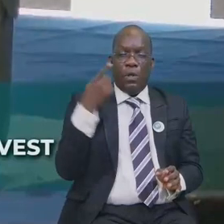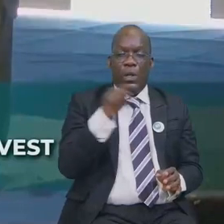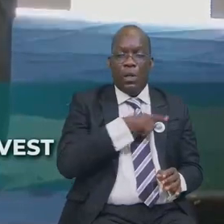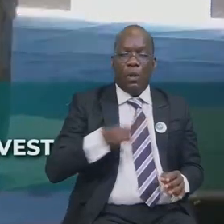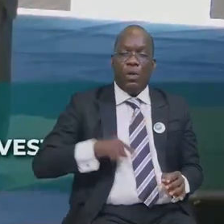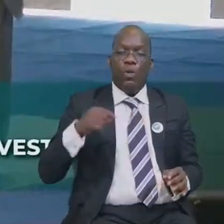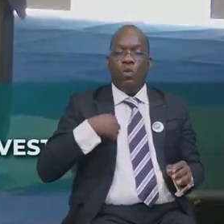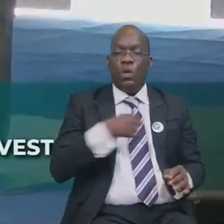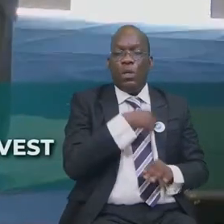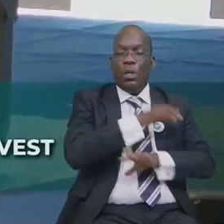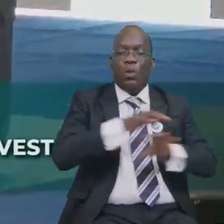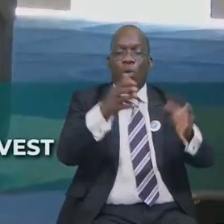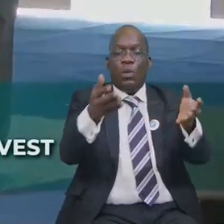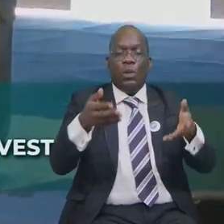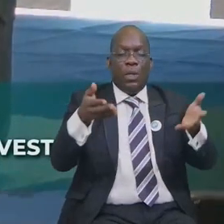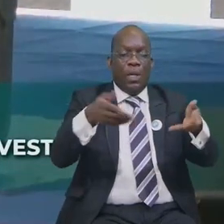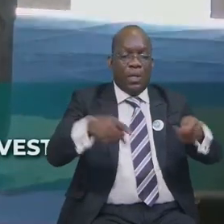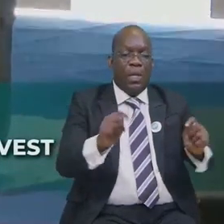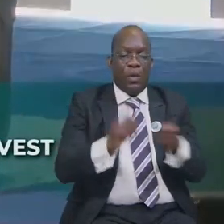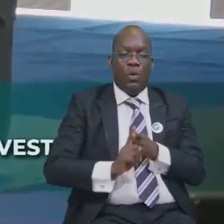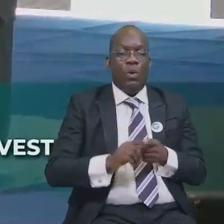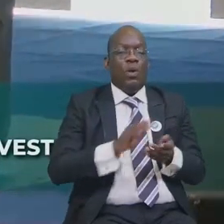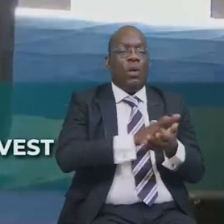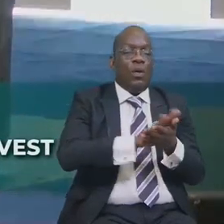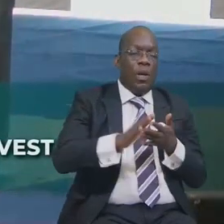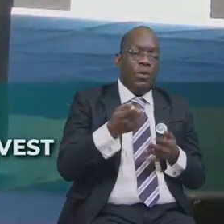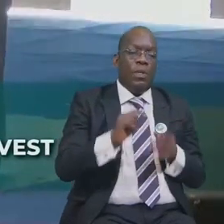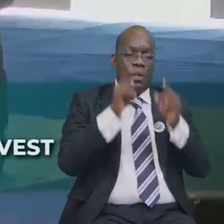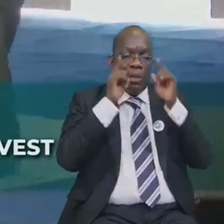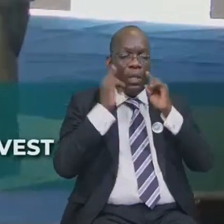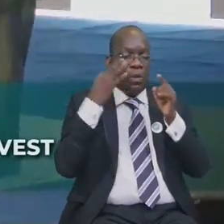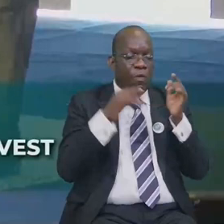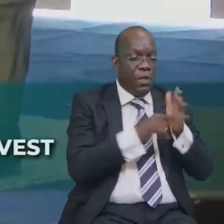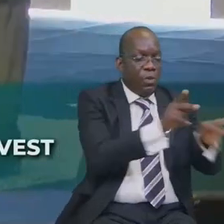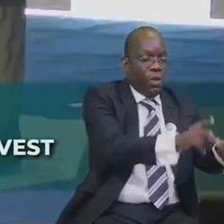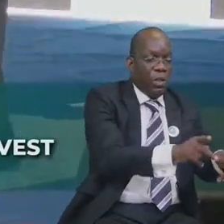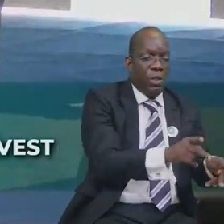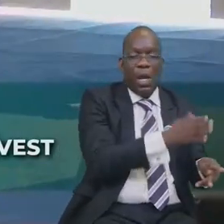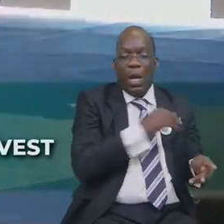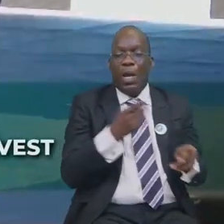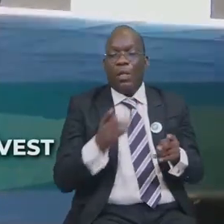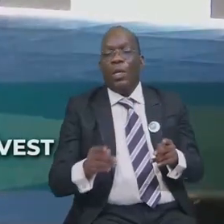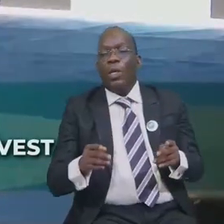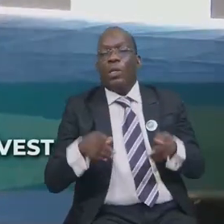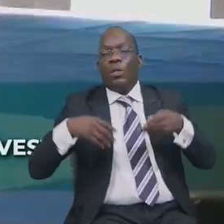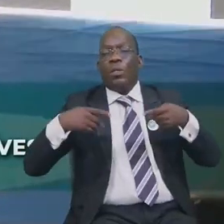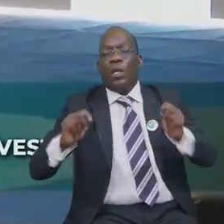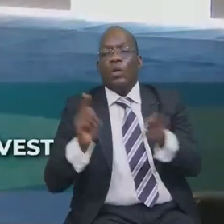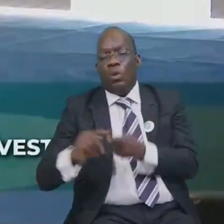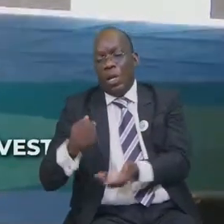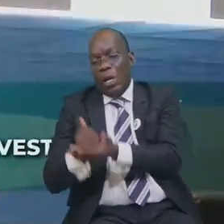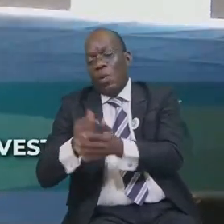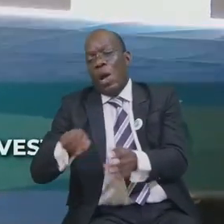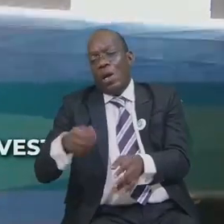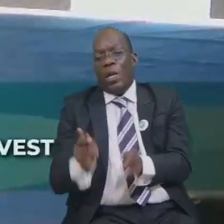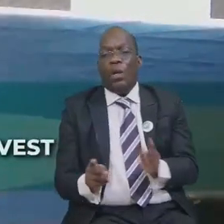pas de suer les larmes de quelqu'un, de panser les plaies de quelqu'un d'autre. Nous sommes tous pour la moisson qui